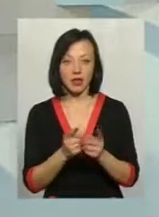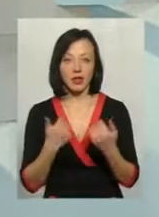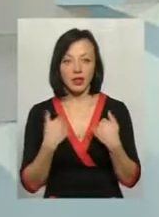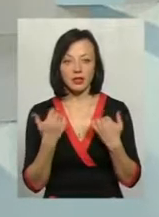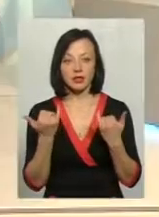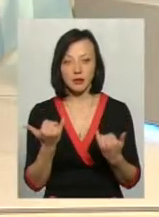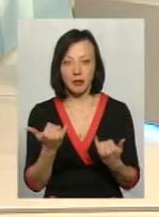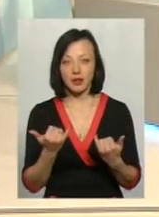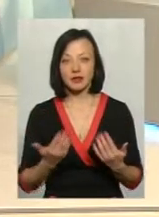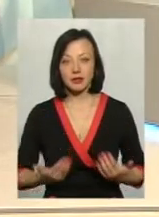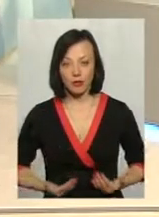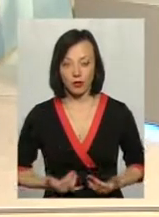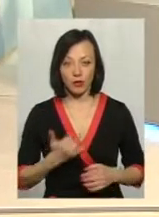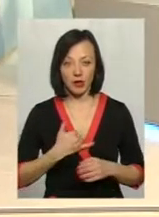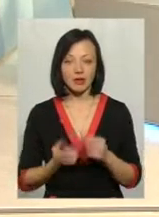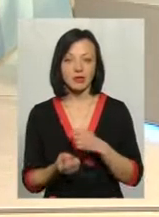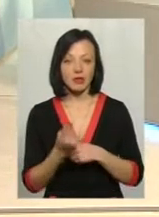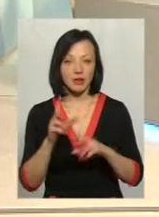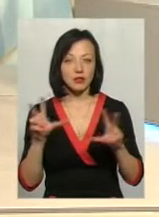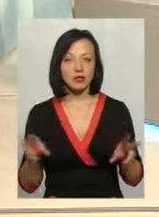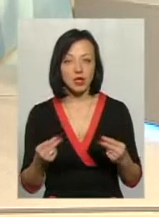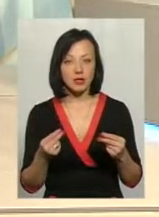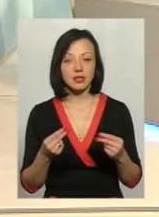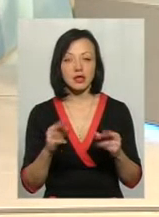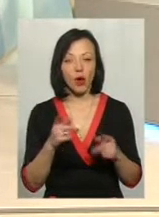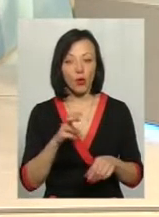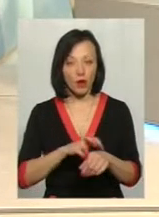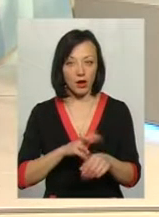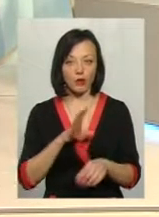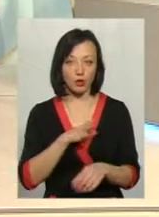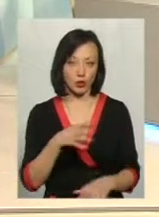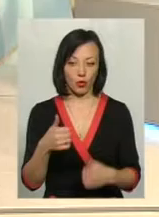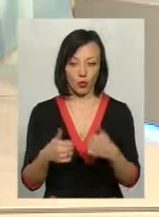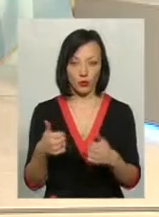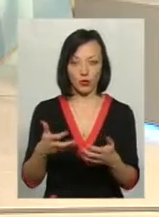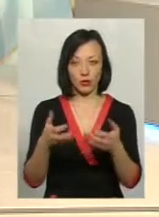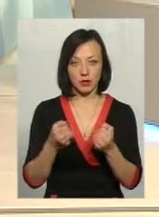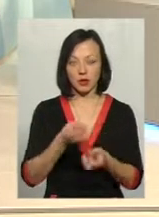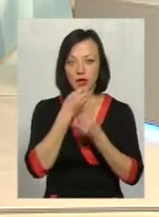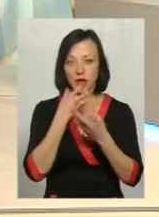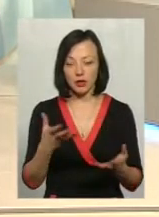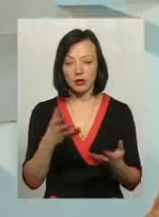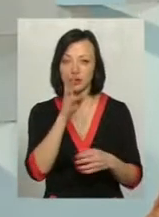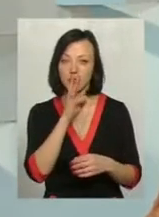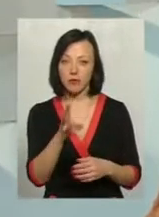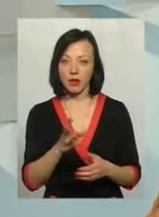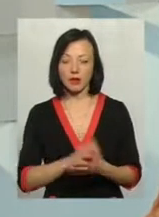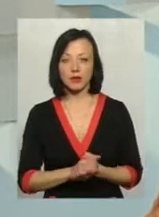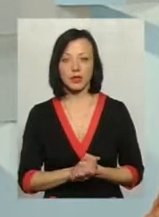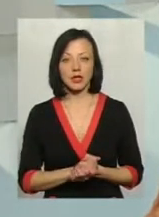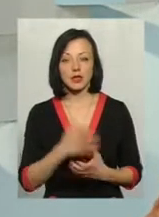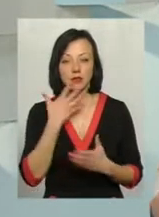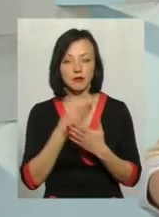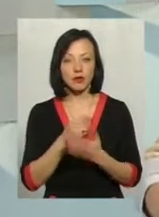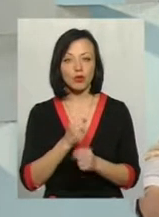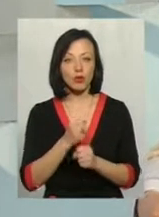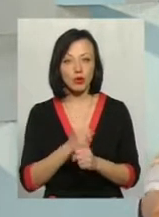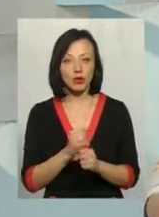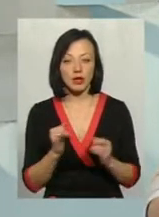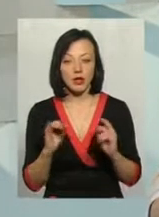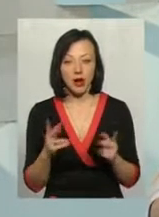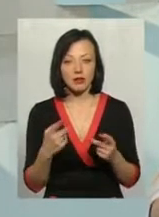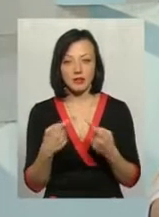тепер заживу, в мене з'являється шанс, як у лікаря, бути конкурентом, отримувати гідну винагороду за свою роботу і